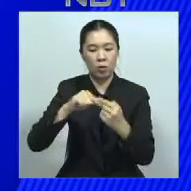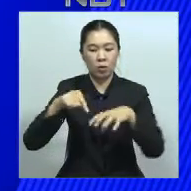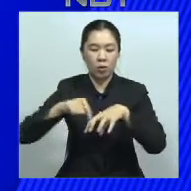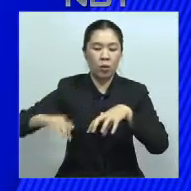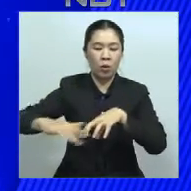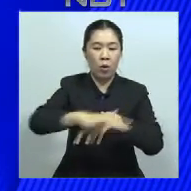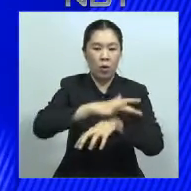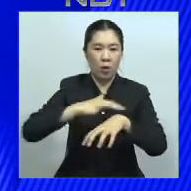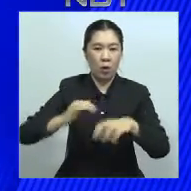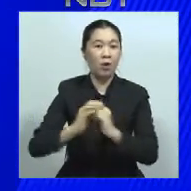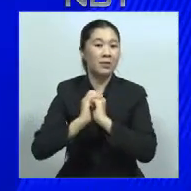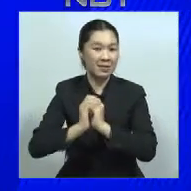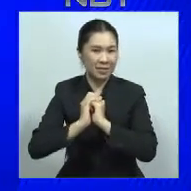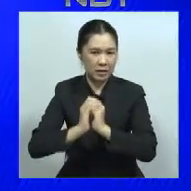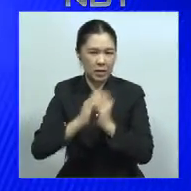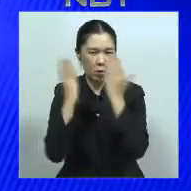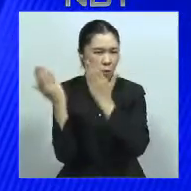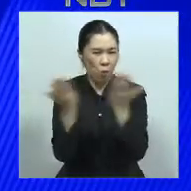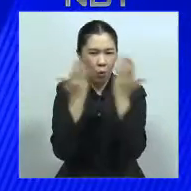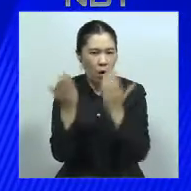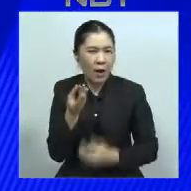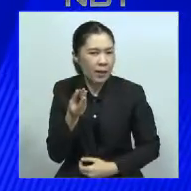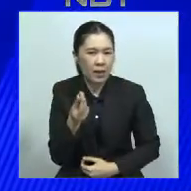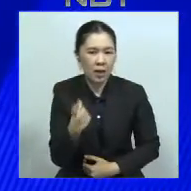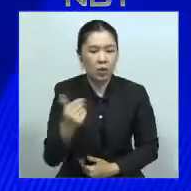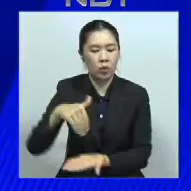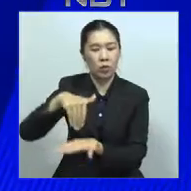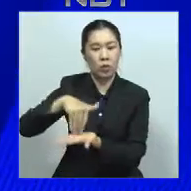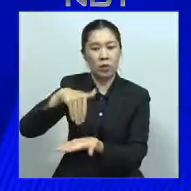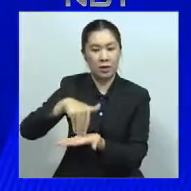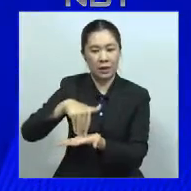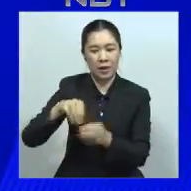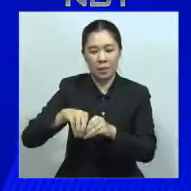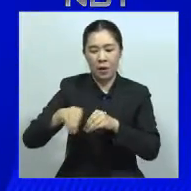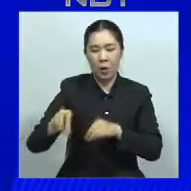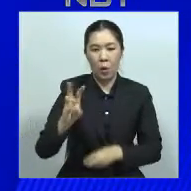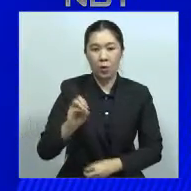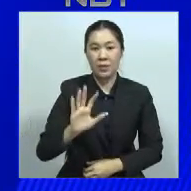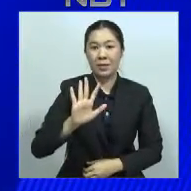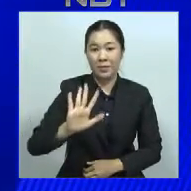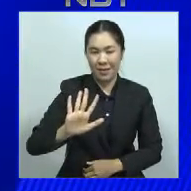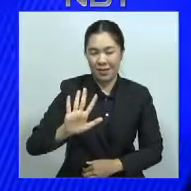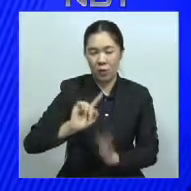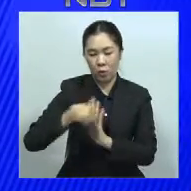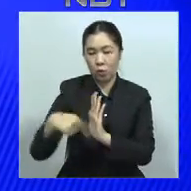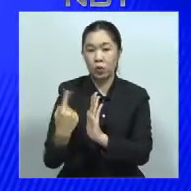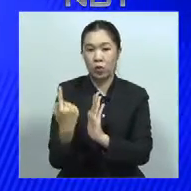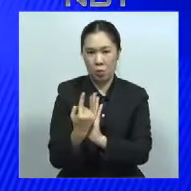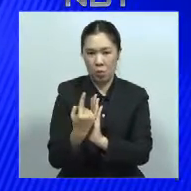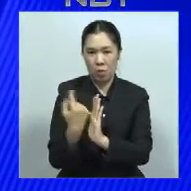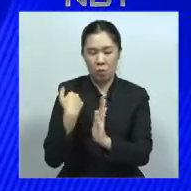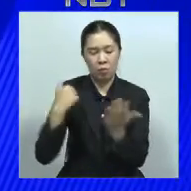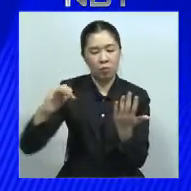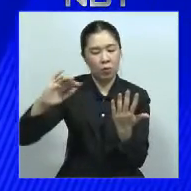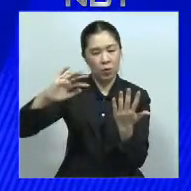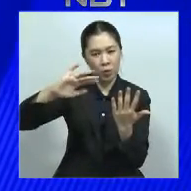ำประเทศจีนที่มีความเร็วลมสูงใกล้ศูนย์กลางประมาณ65กิโลเมตรต่อชั่วโมงกำลังเคลื่อนตัวผ่